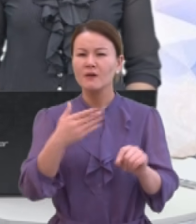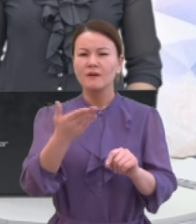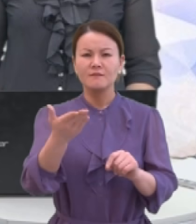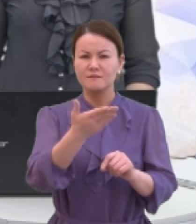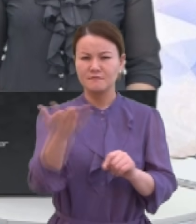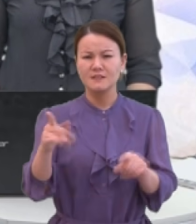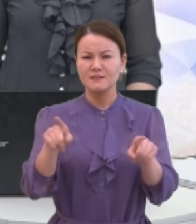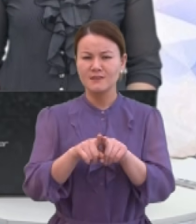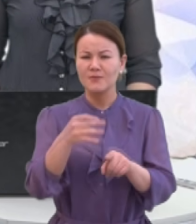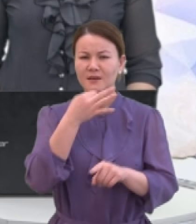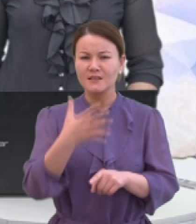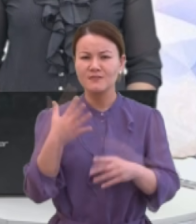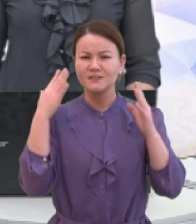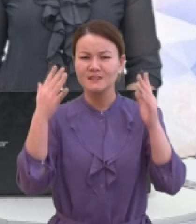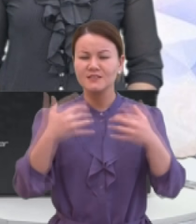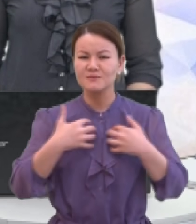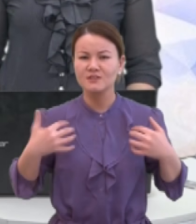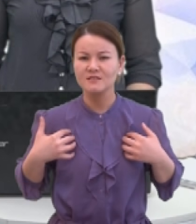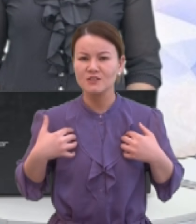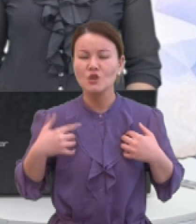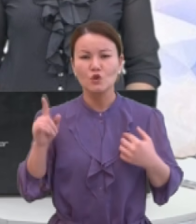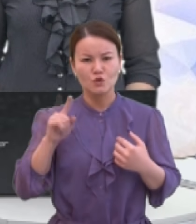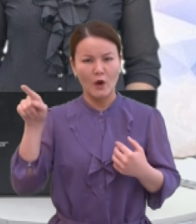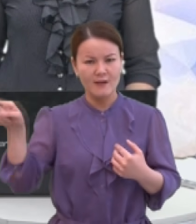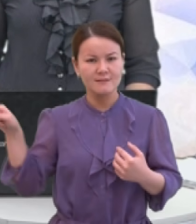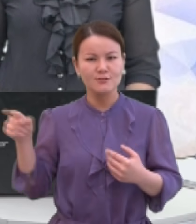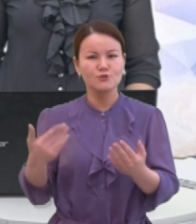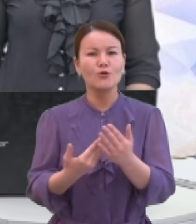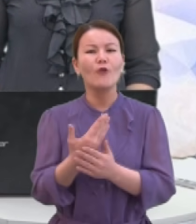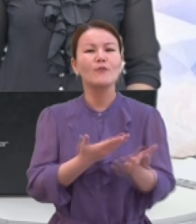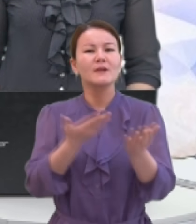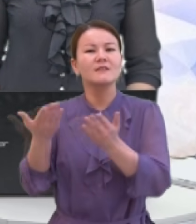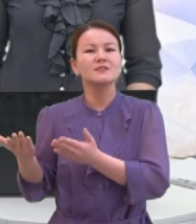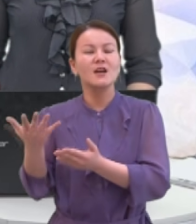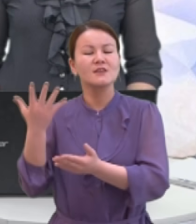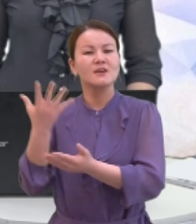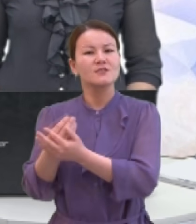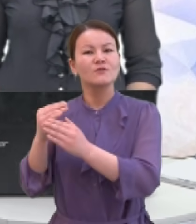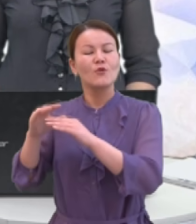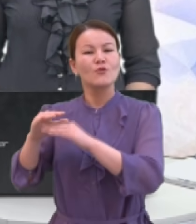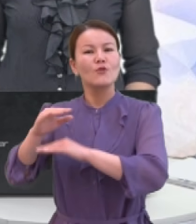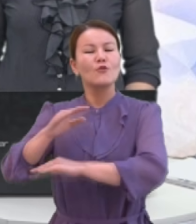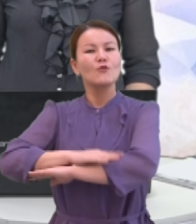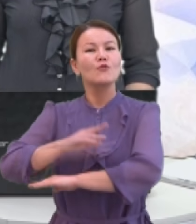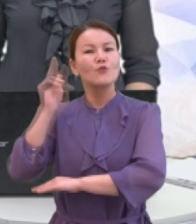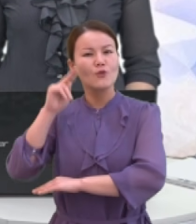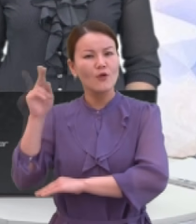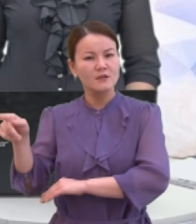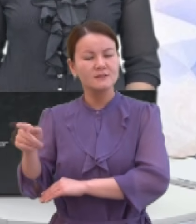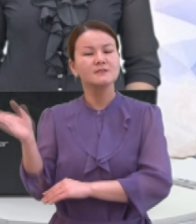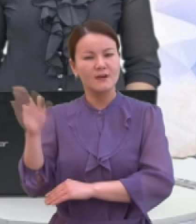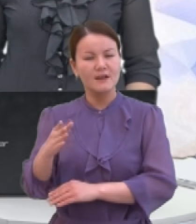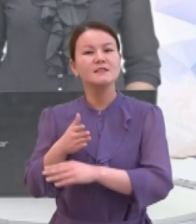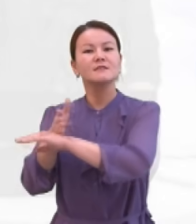лесным жителям что они снова приглашают вас к себе на урок давайте навестим наших